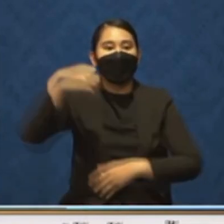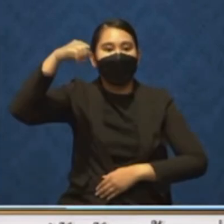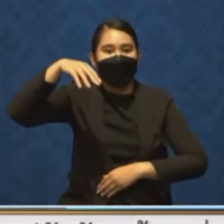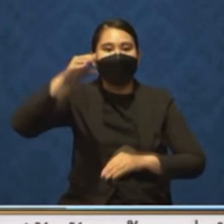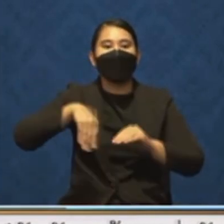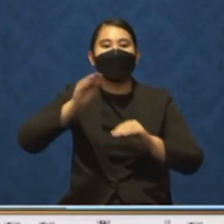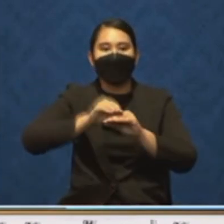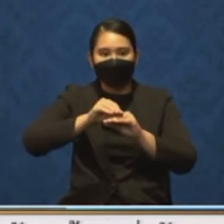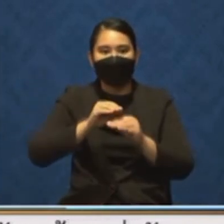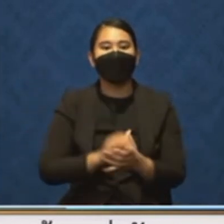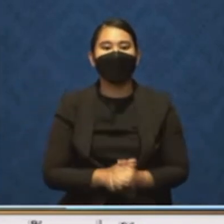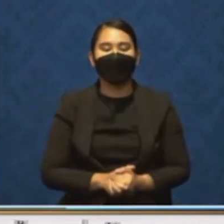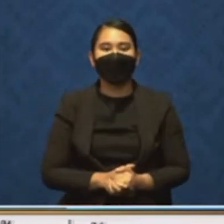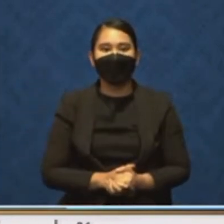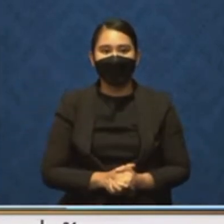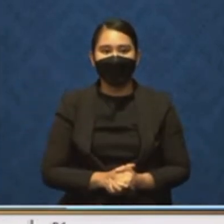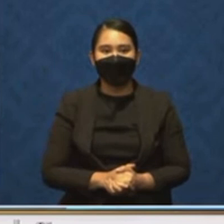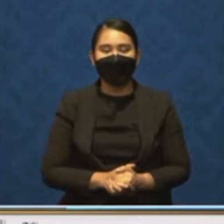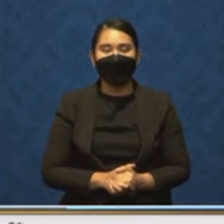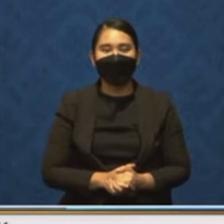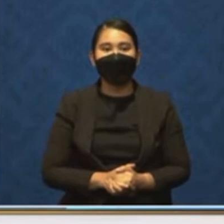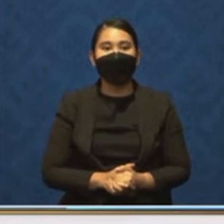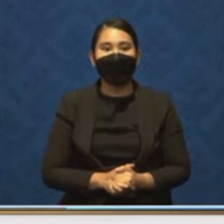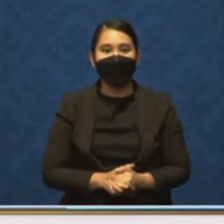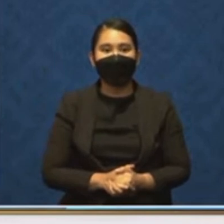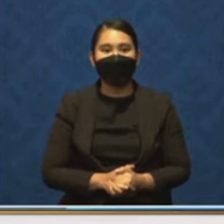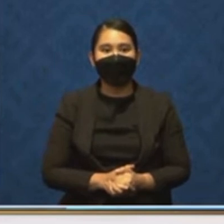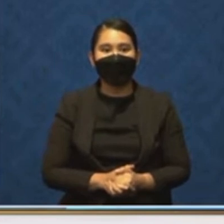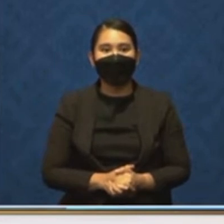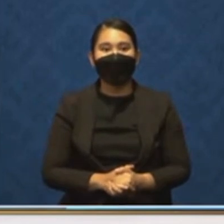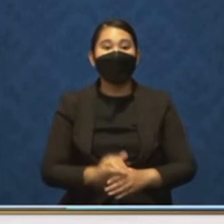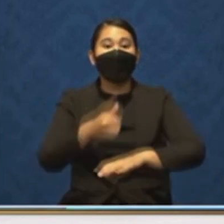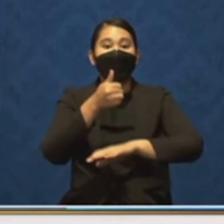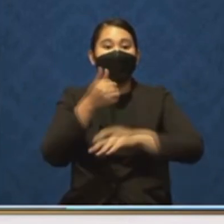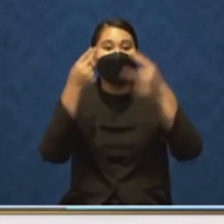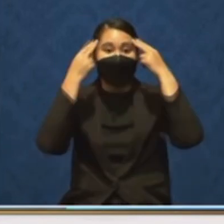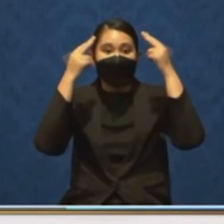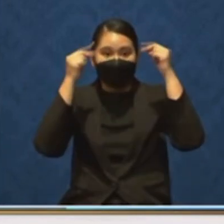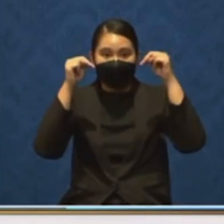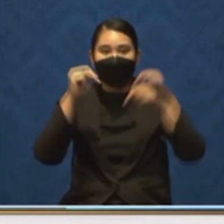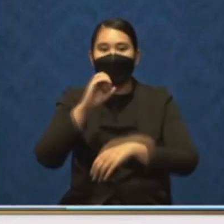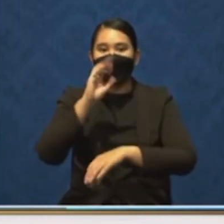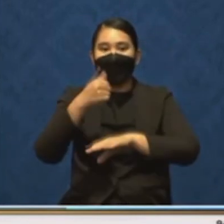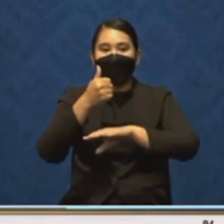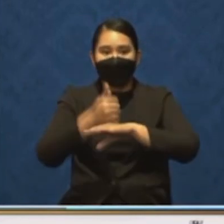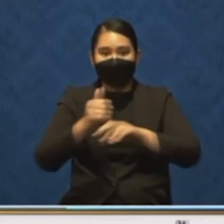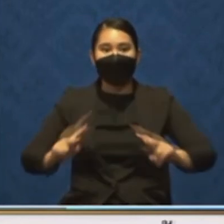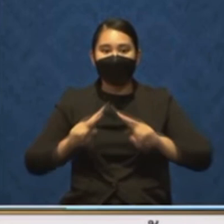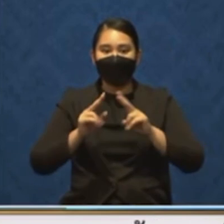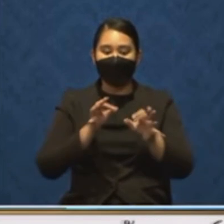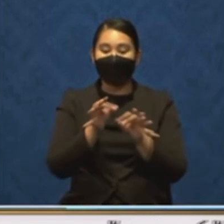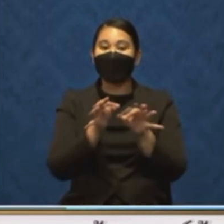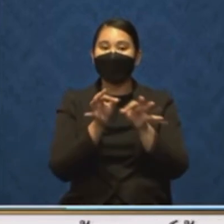สลึงนึงทันทีจากจัดเสือนอนกินเหล่านี้ท่านรัฐมนตรียกรัฐมนตรีให้ท่านรัฐมนตรีสุพัฒน์ตกมาชี้แจง